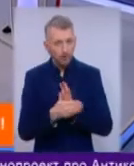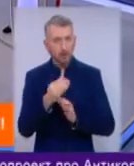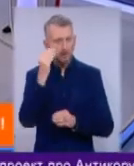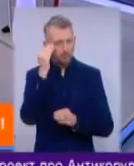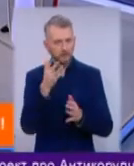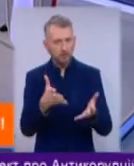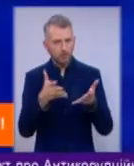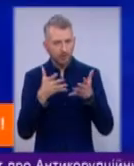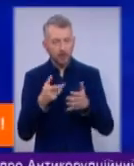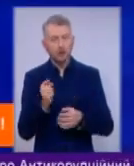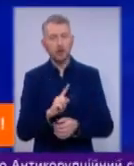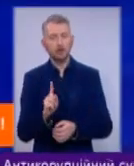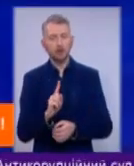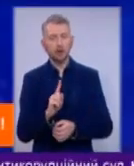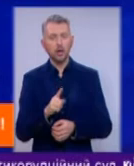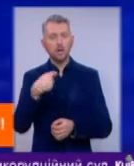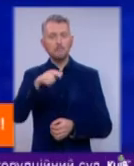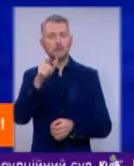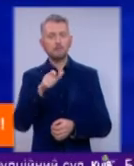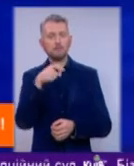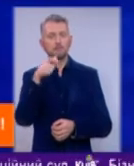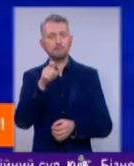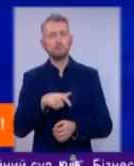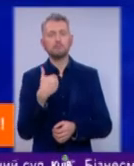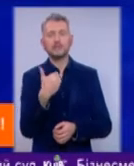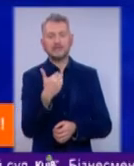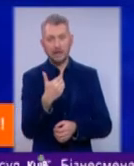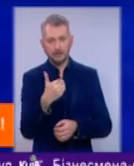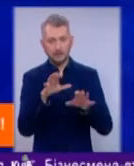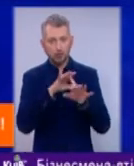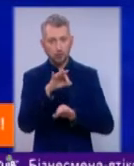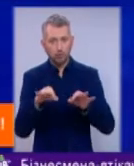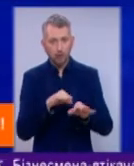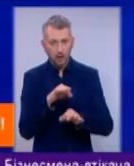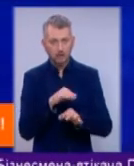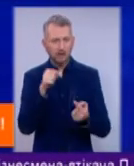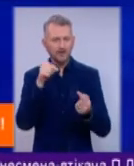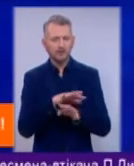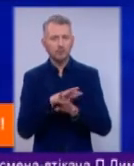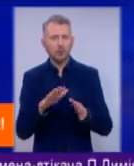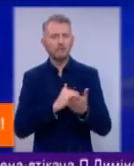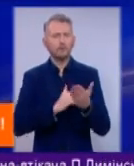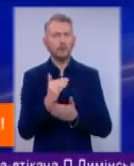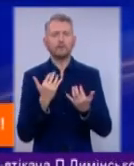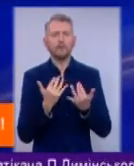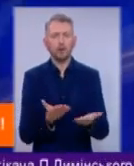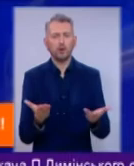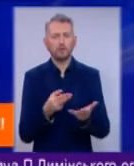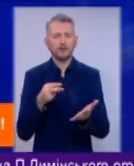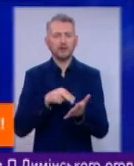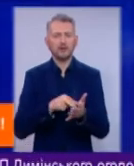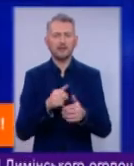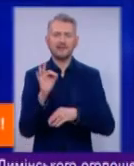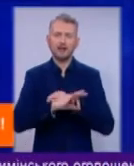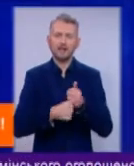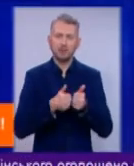чітка. І те, що президентський законопроект стосовно створення антикорупційного суду не відповідає тим високим вимогам, які ставляться як західними партнерами,